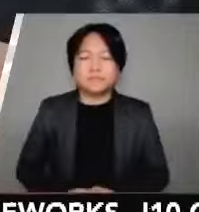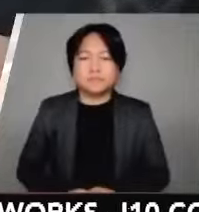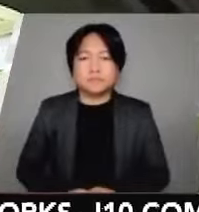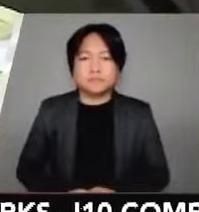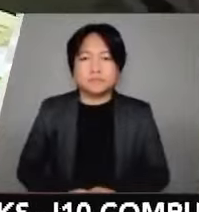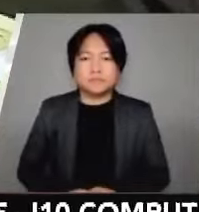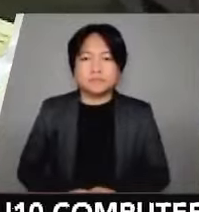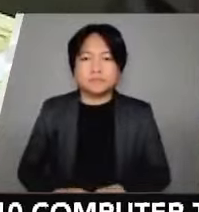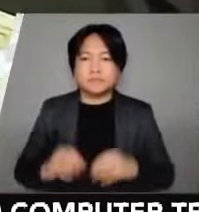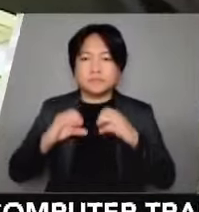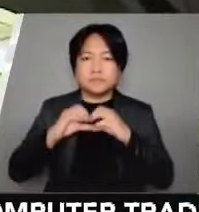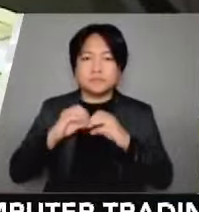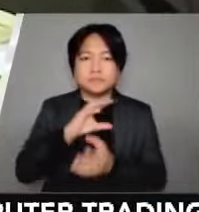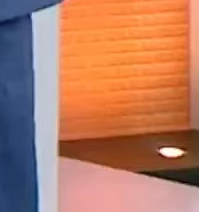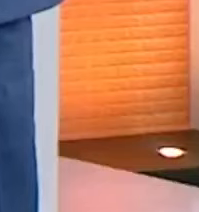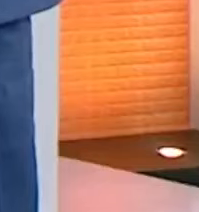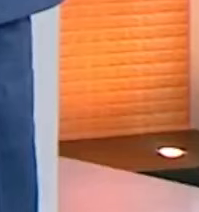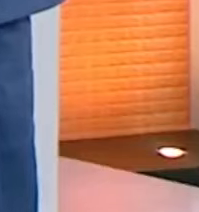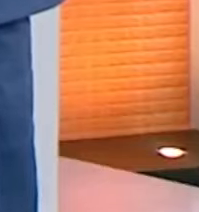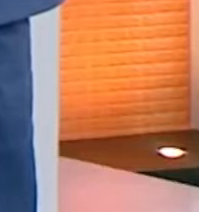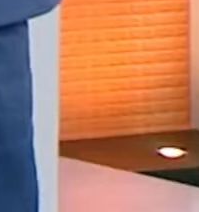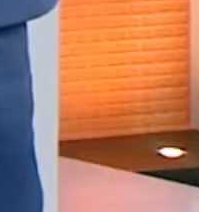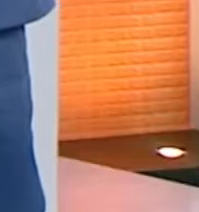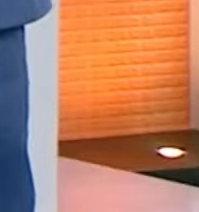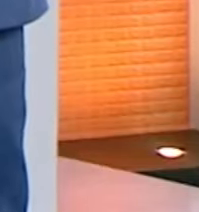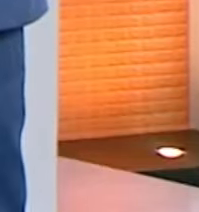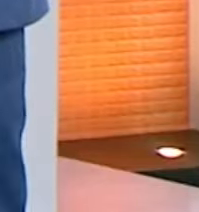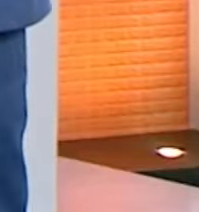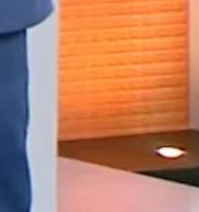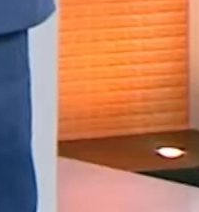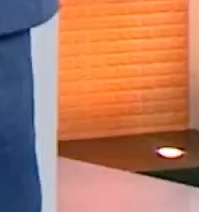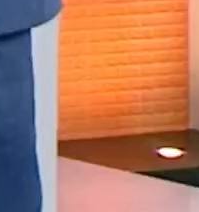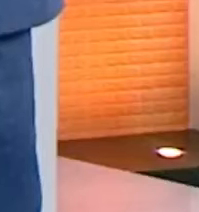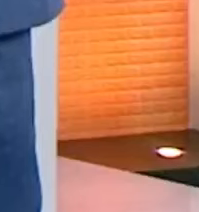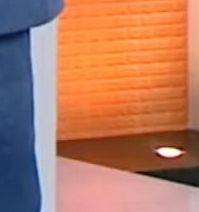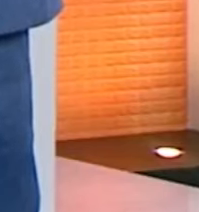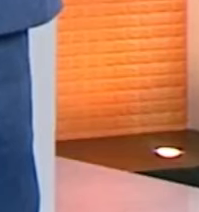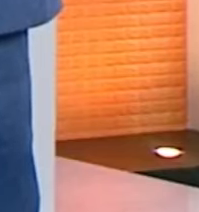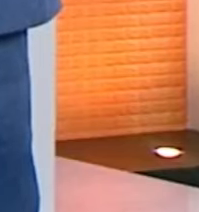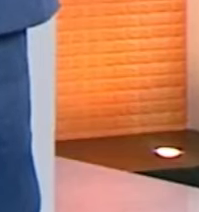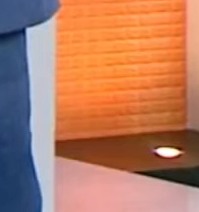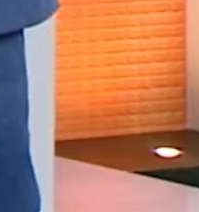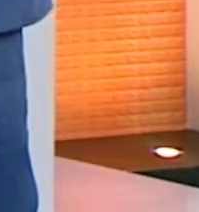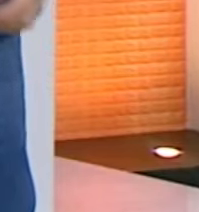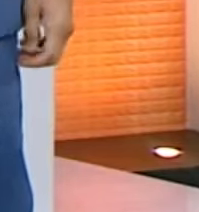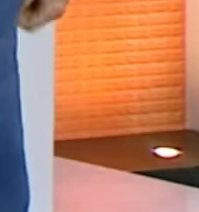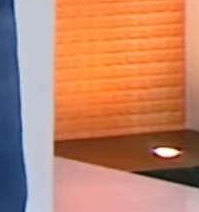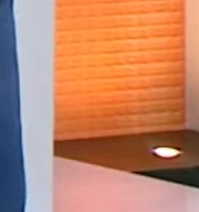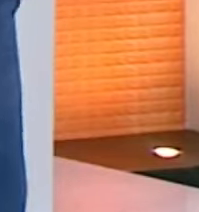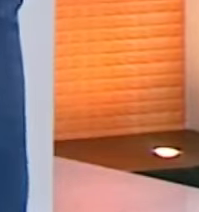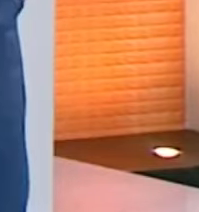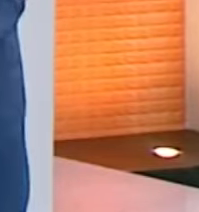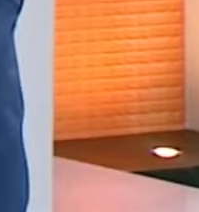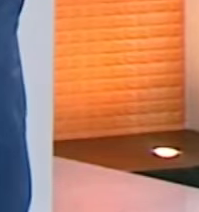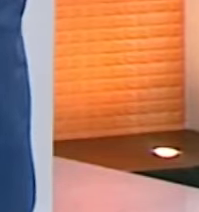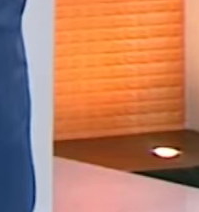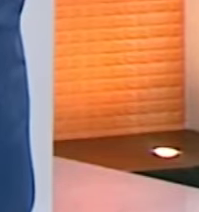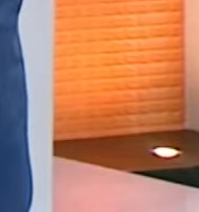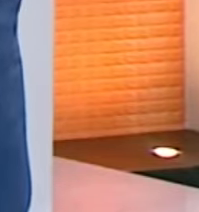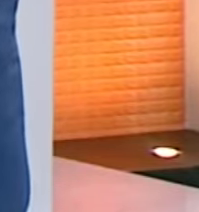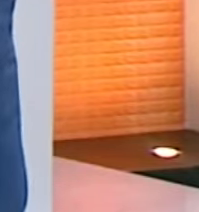para sa GMA Integrated News. Igan, mauna ka sa mga balita. Mag-subscribe sa GMA Integrated News sa YouTube. Sa